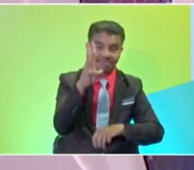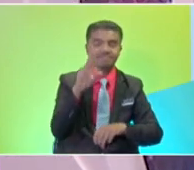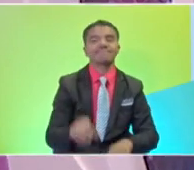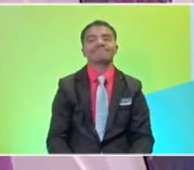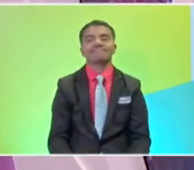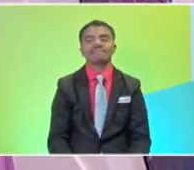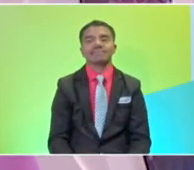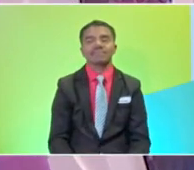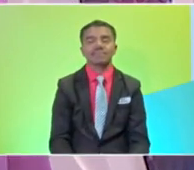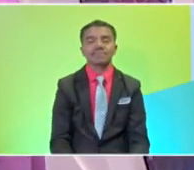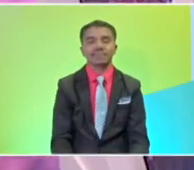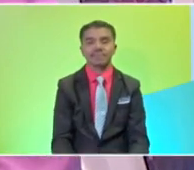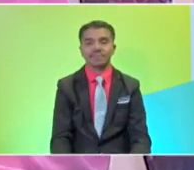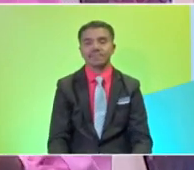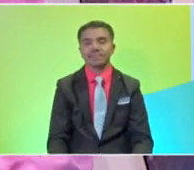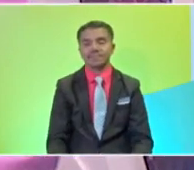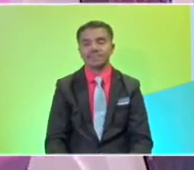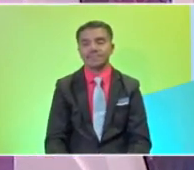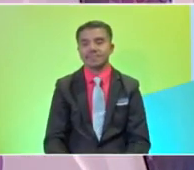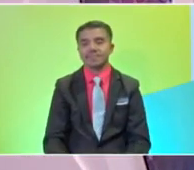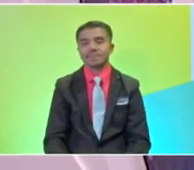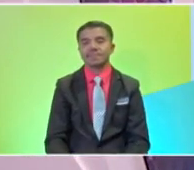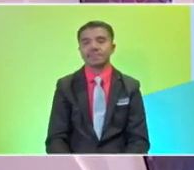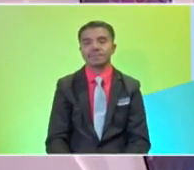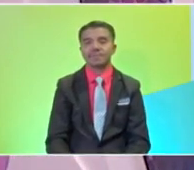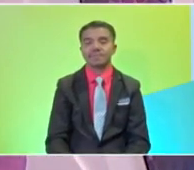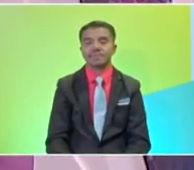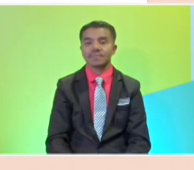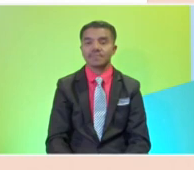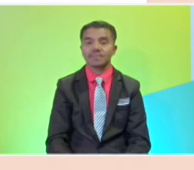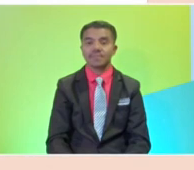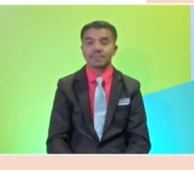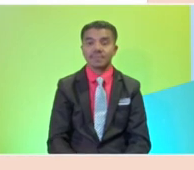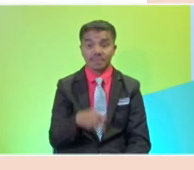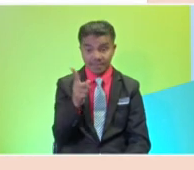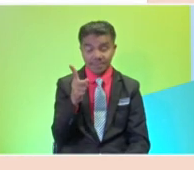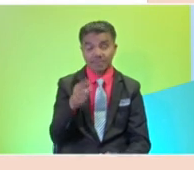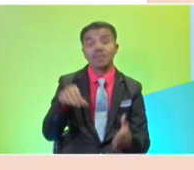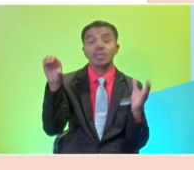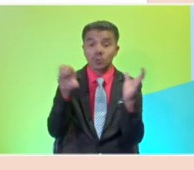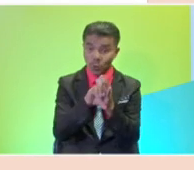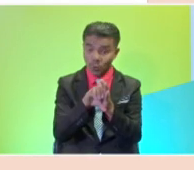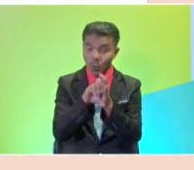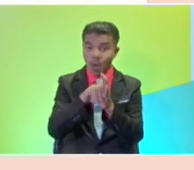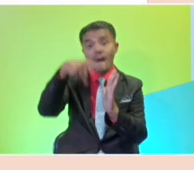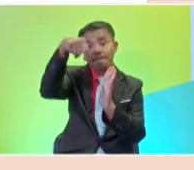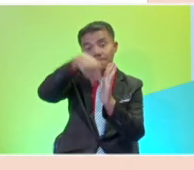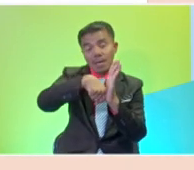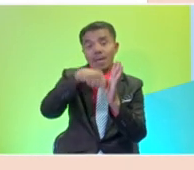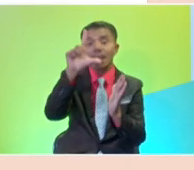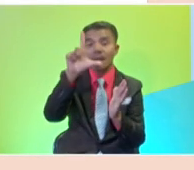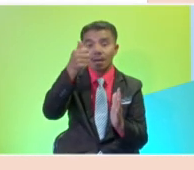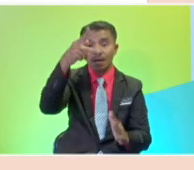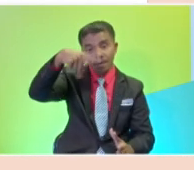ini ada sekadar contoh yang Ustazah buat di kelas yang Maka kalau tadi kita boleh rekodkan dengan pelbagai instrumen